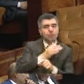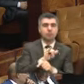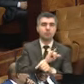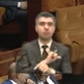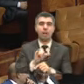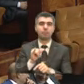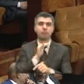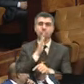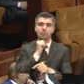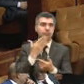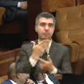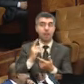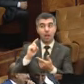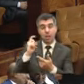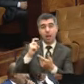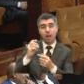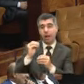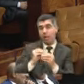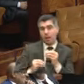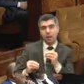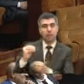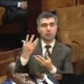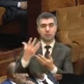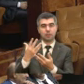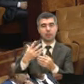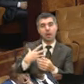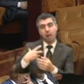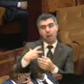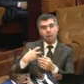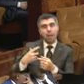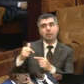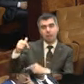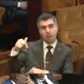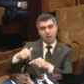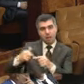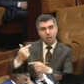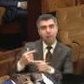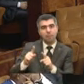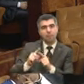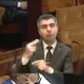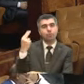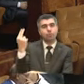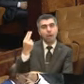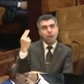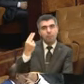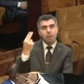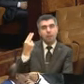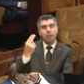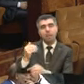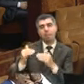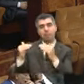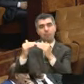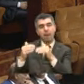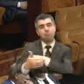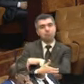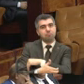هو السكن الجامعي، لان السيد الوزير كنلقاو بان هناك فئات ميسوره ربما كنلقاو الابناء ديالهم في الجامعات اللي هذا حقهم، في مقابل الفئات